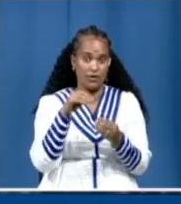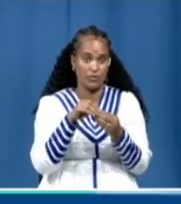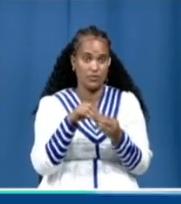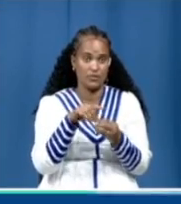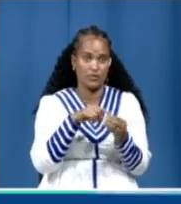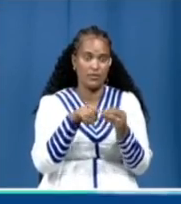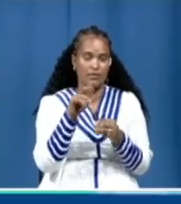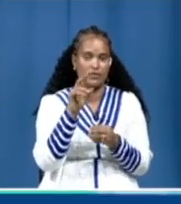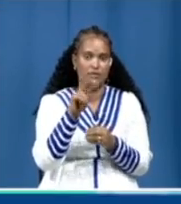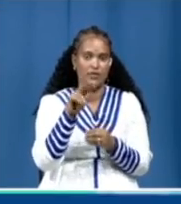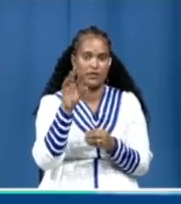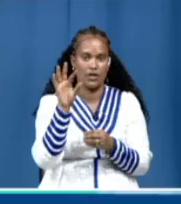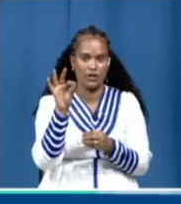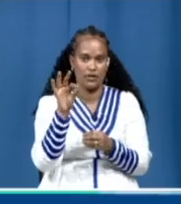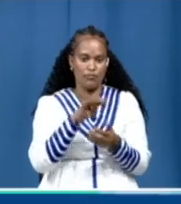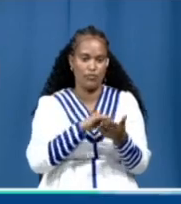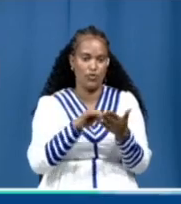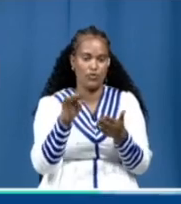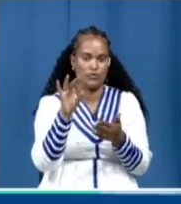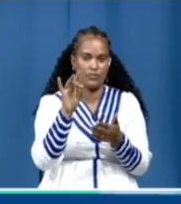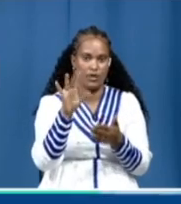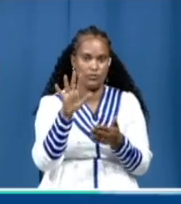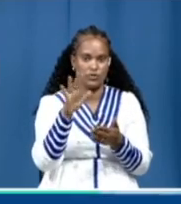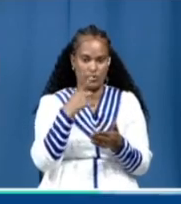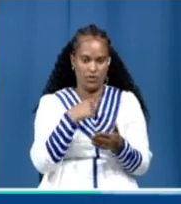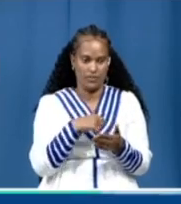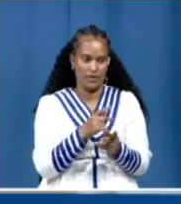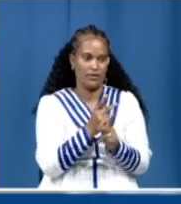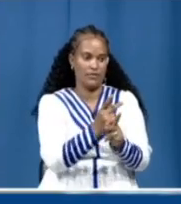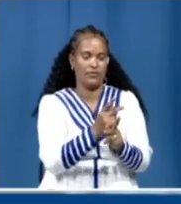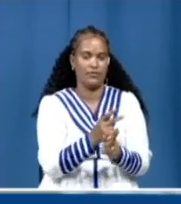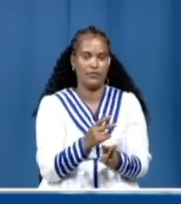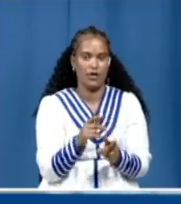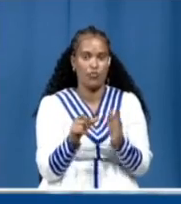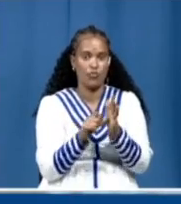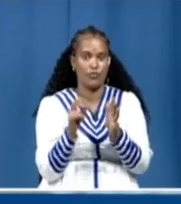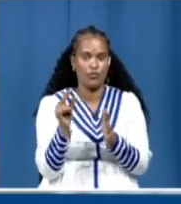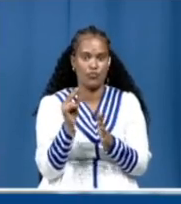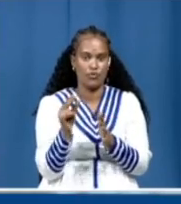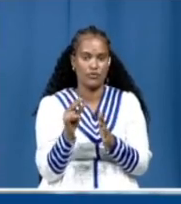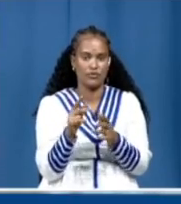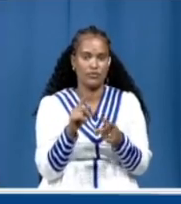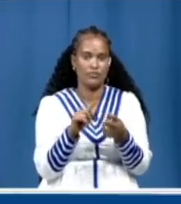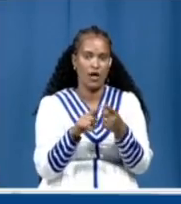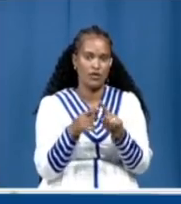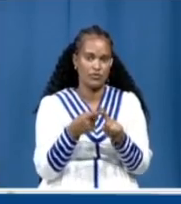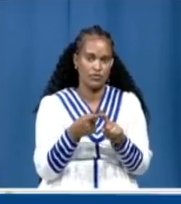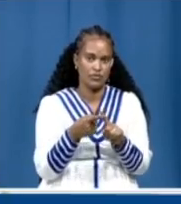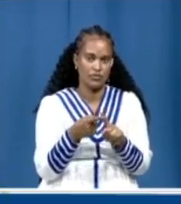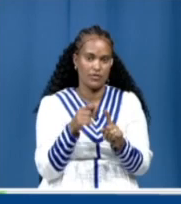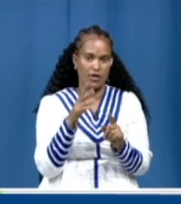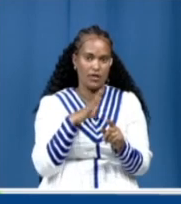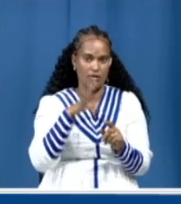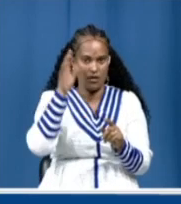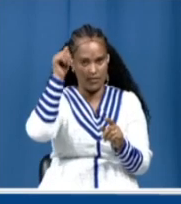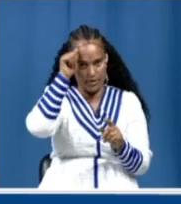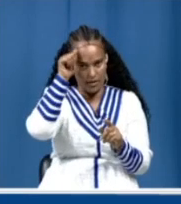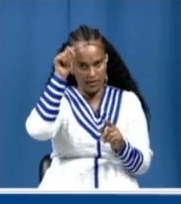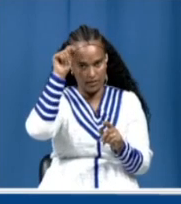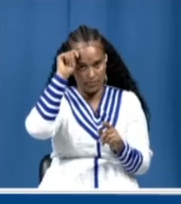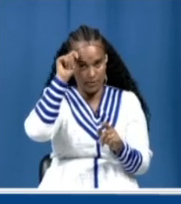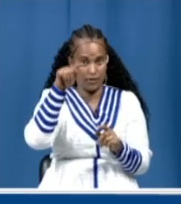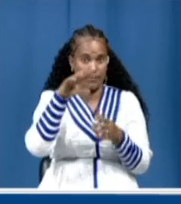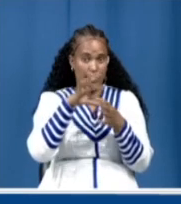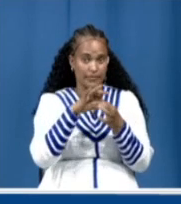ናብ ከባቢ 29 ሚልዮን ን85 ኣባላት ልቓሕ ዓዲልና ኣለና። ኣቦ እምበር ቦርድ ማሕበር ዕቋርን ልቓሕን መሓዙት ኣይታ ብርሃን ለይትኽለ ማርያም